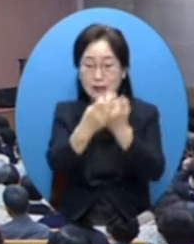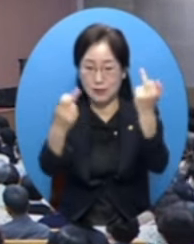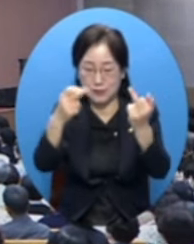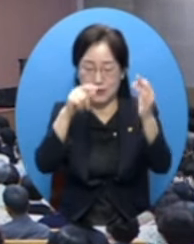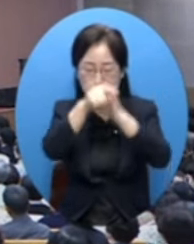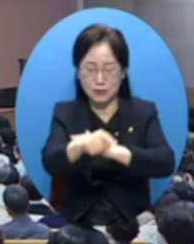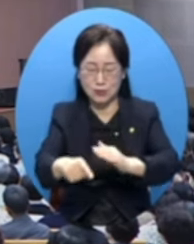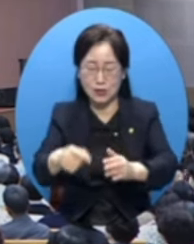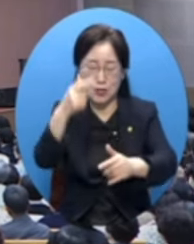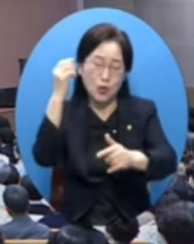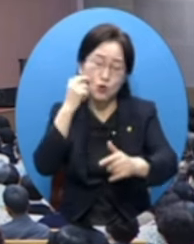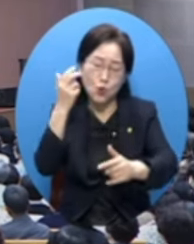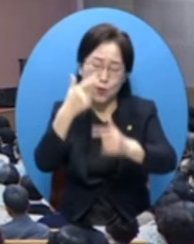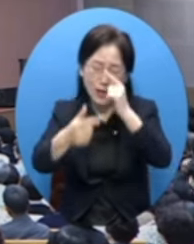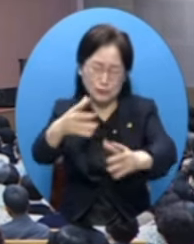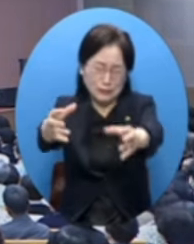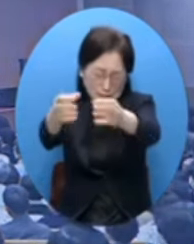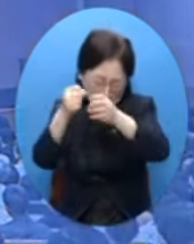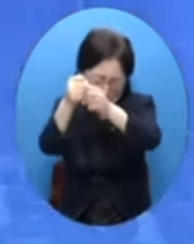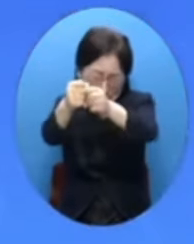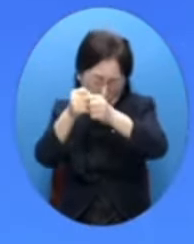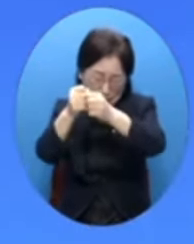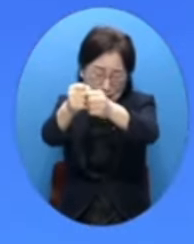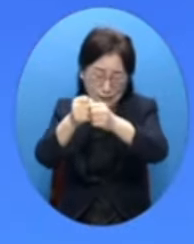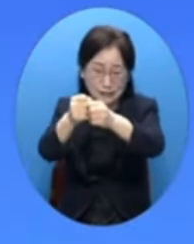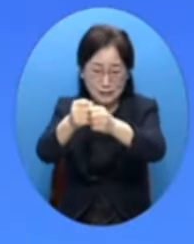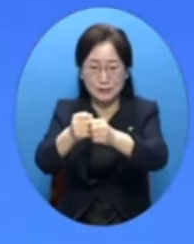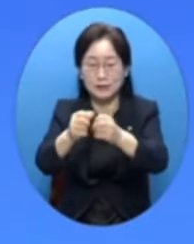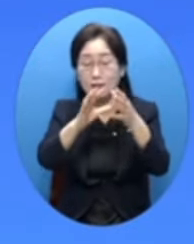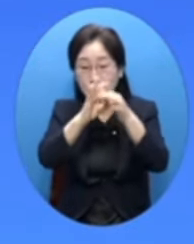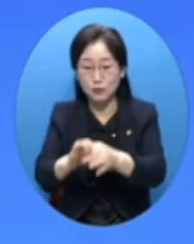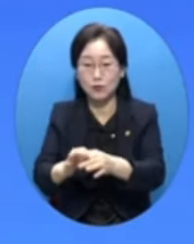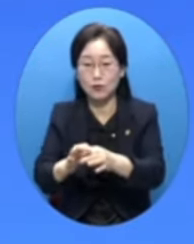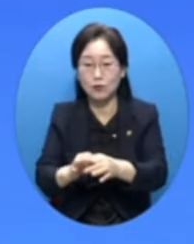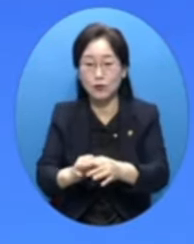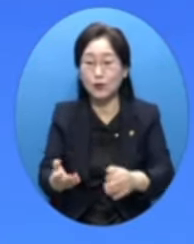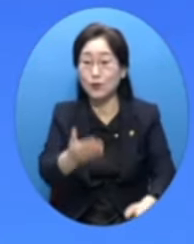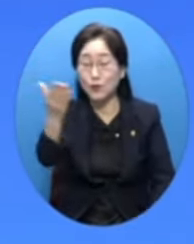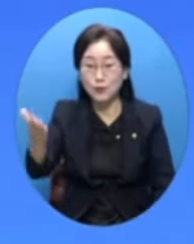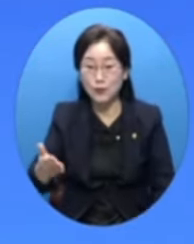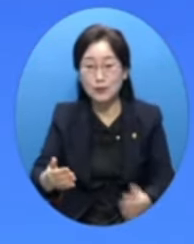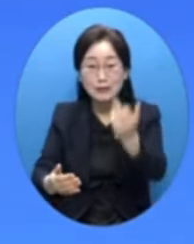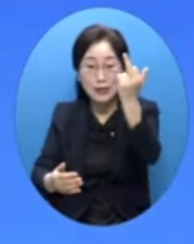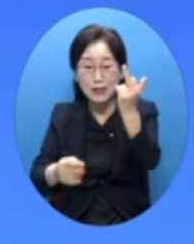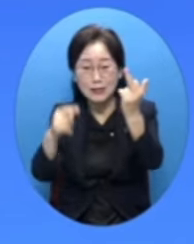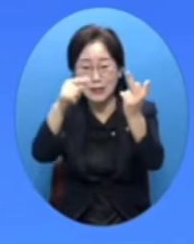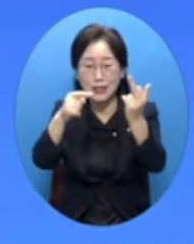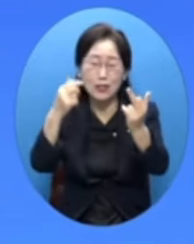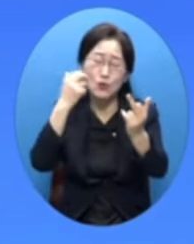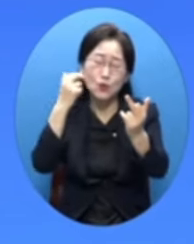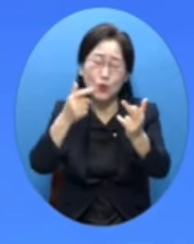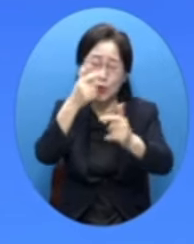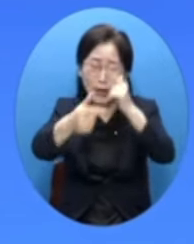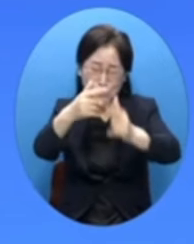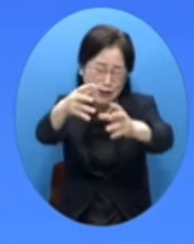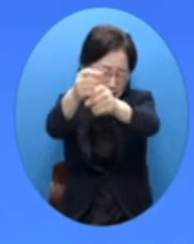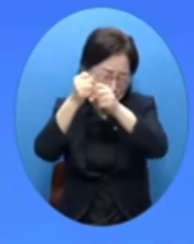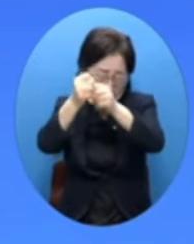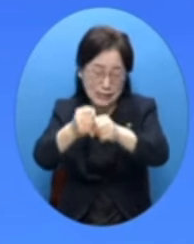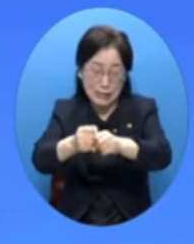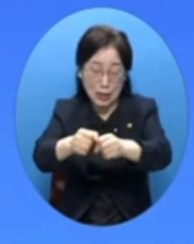뽑아야 되겠다 붙잡고 밤새 흔들어대는데 여러분 저도 산에 올라가서 뽑으려고 하면 안 뽑히더라고요.